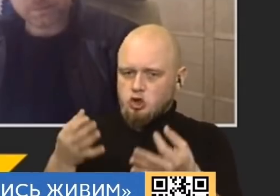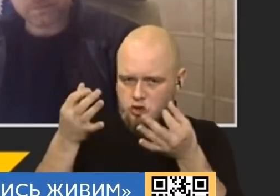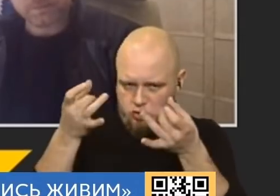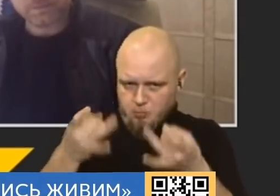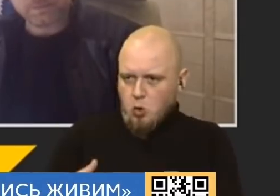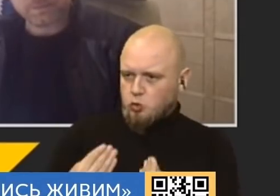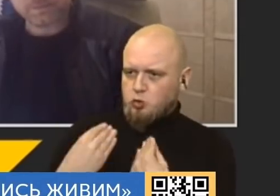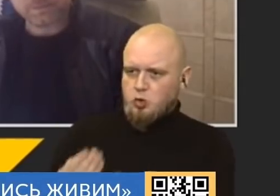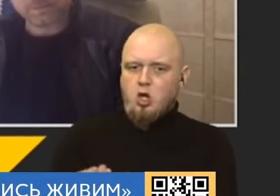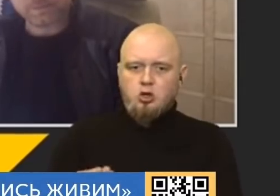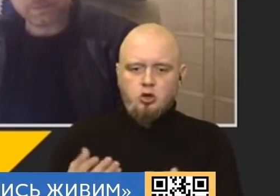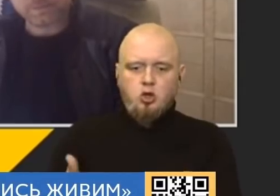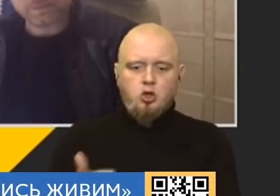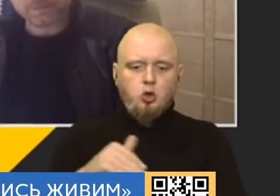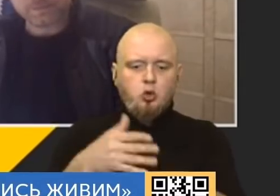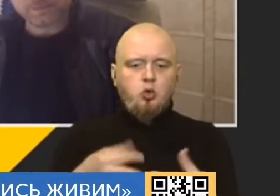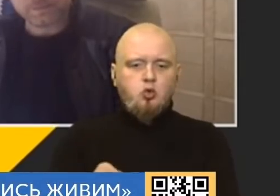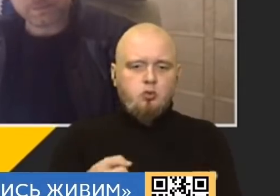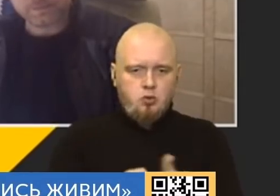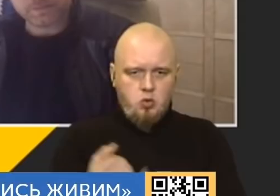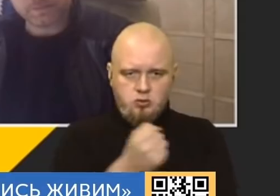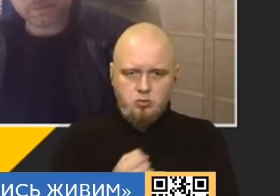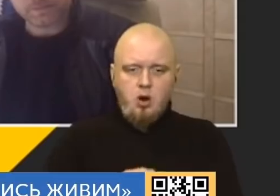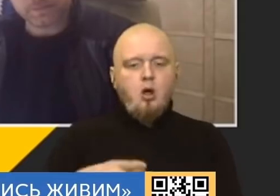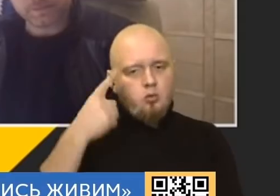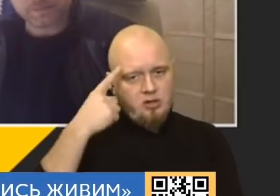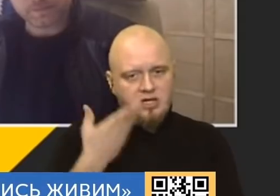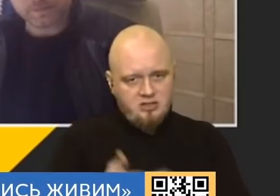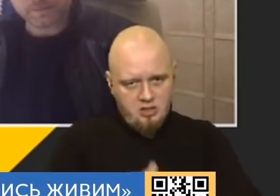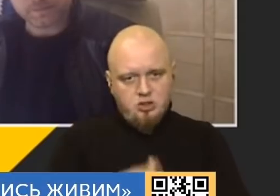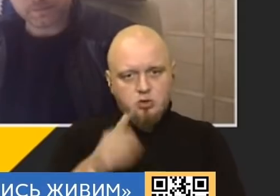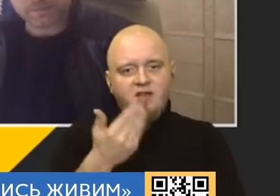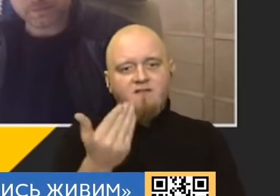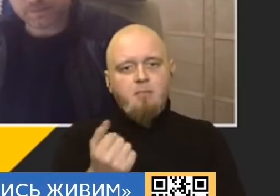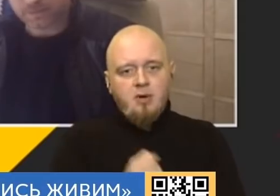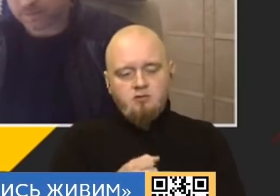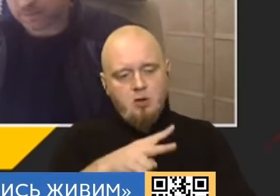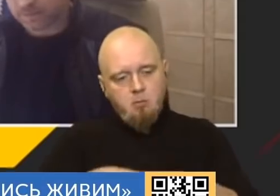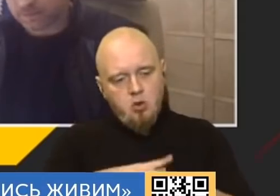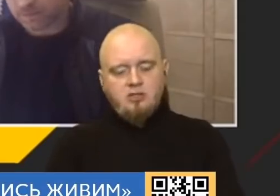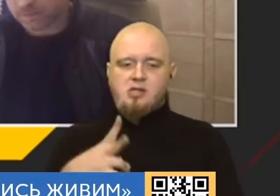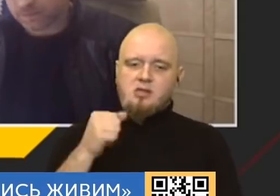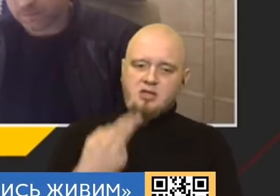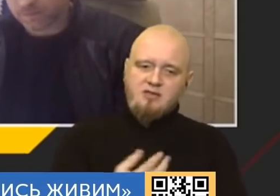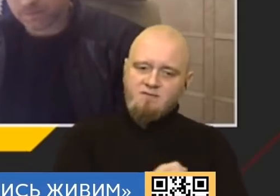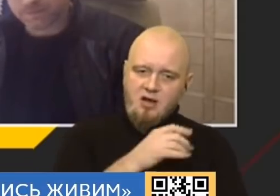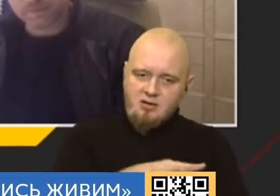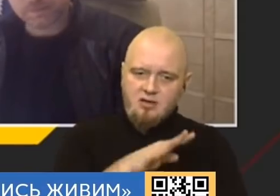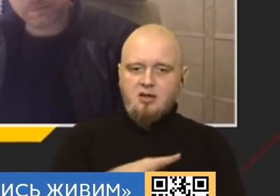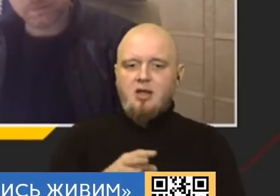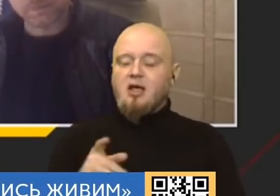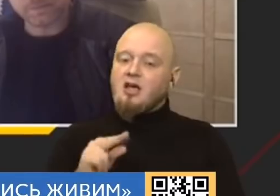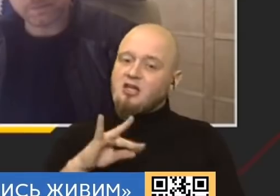доступ до зброї. Як вважаєте, складніше буде вам працювати, поліції, Нацгвардії, чи навпаки, дух, який